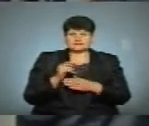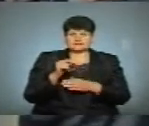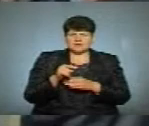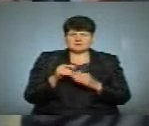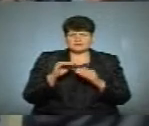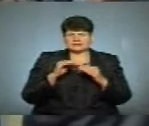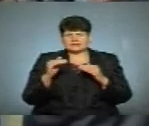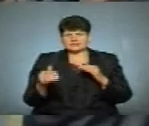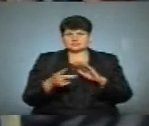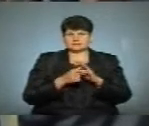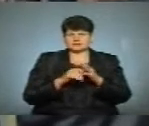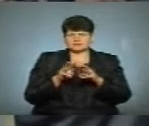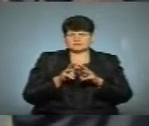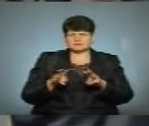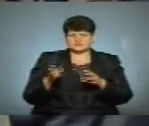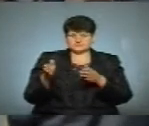нижче Кабміна.